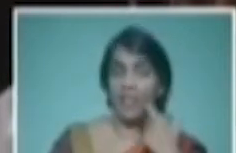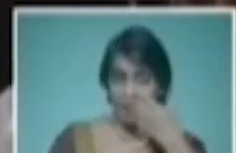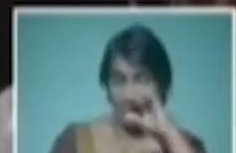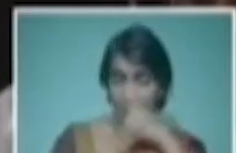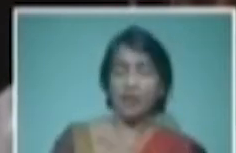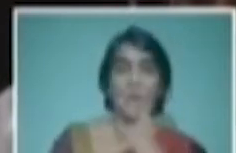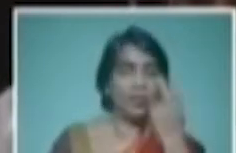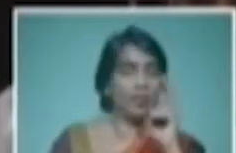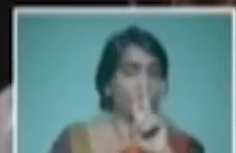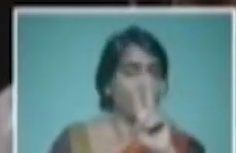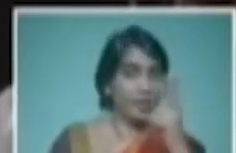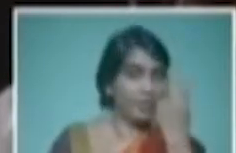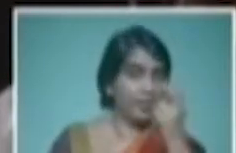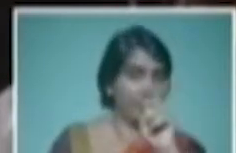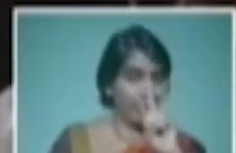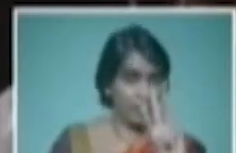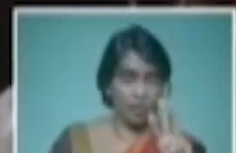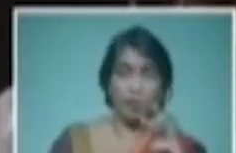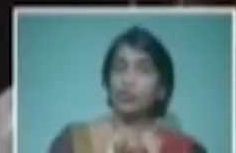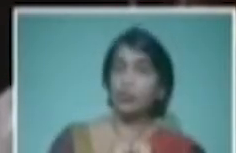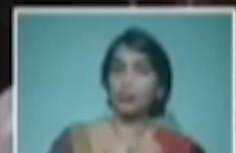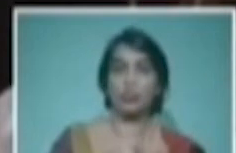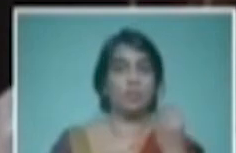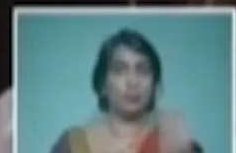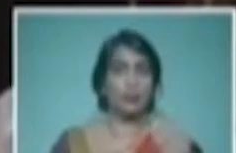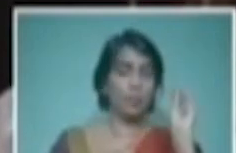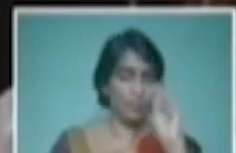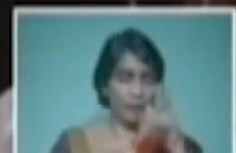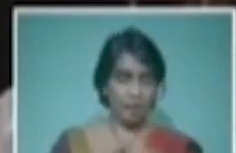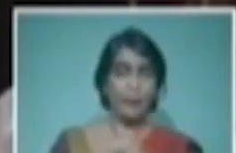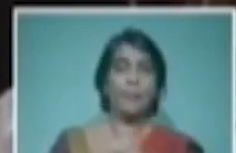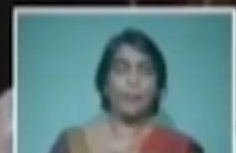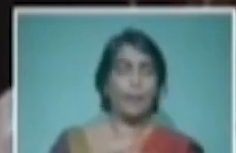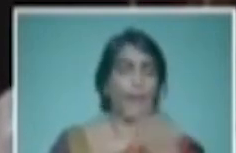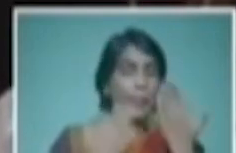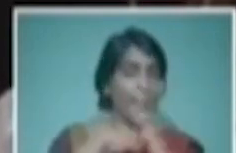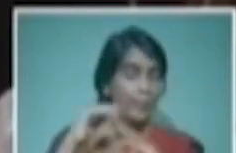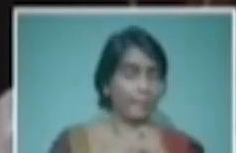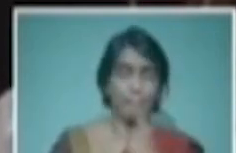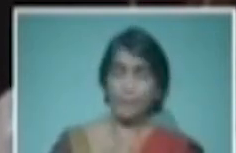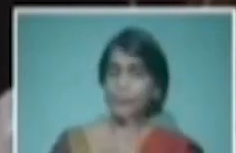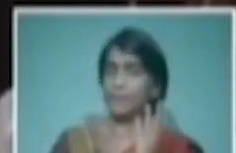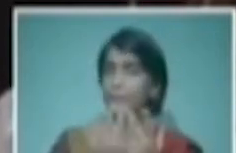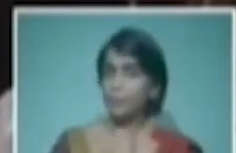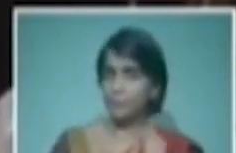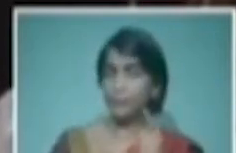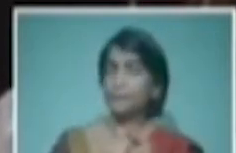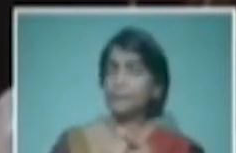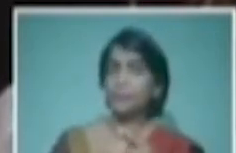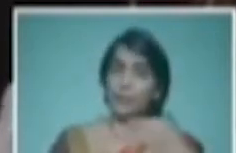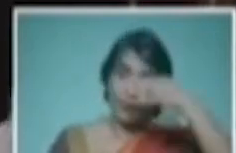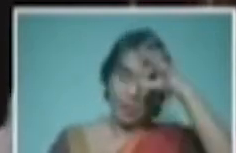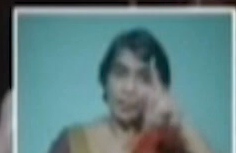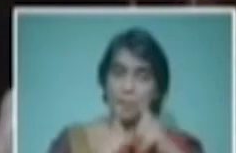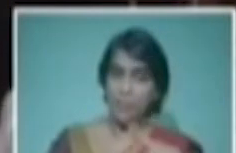අනුව 2022-23 වර්ෂවලදී පත්වීම් ලබා දීමට නියමිත ශිල්පකලා විද්‍යාපීඨ ගුරුන් සංඛ්‍යාව සිංහල